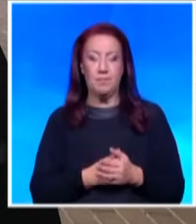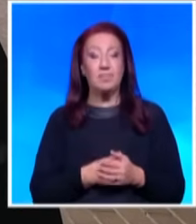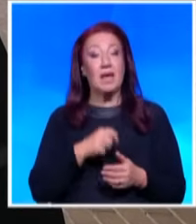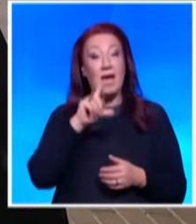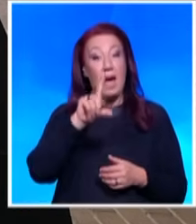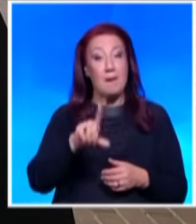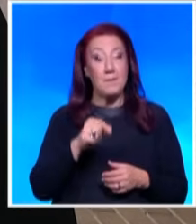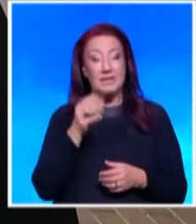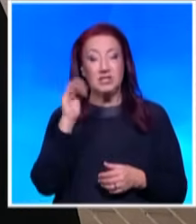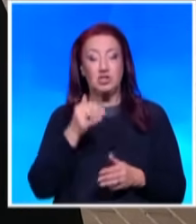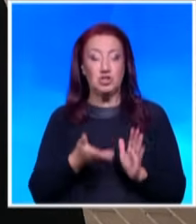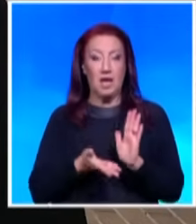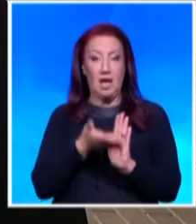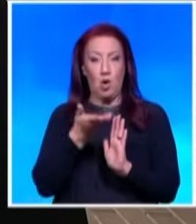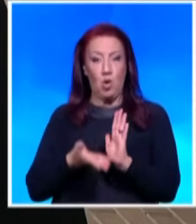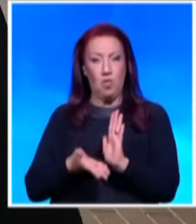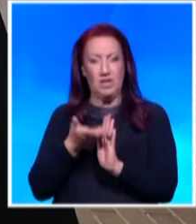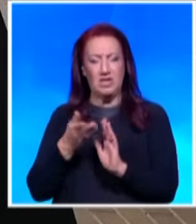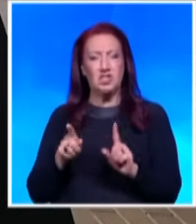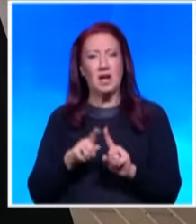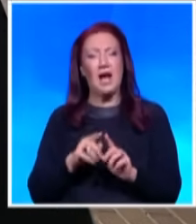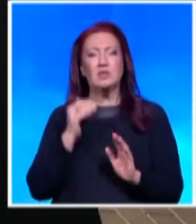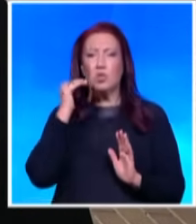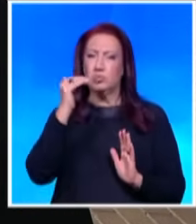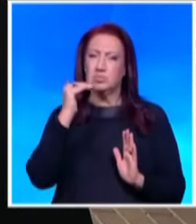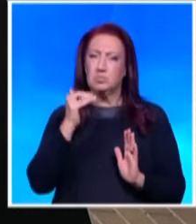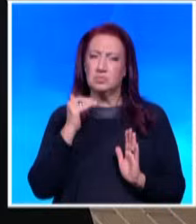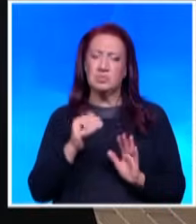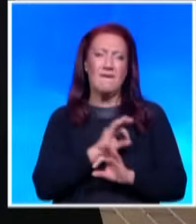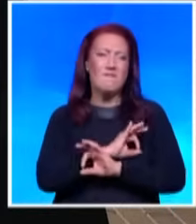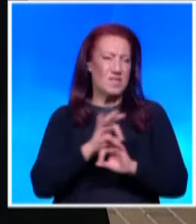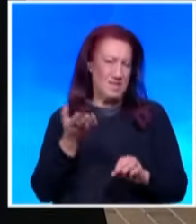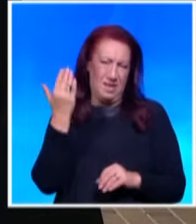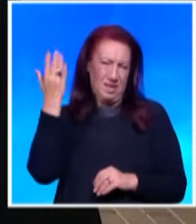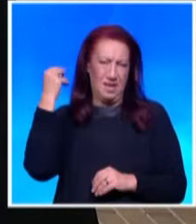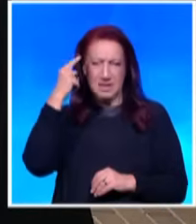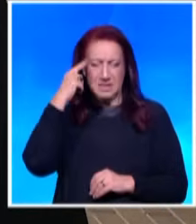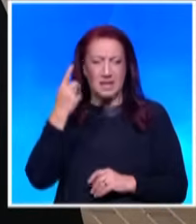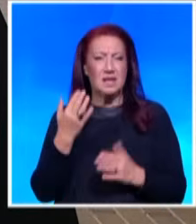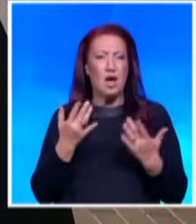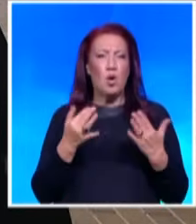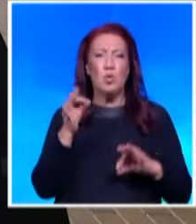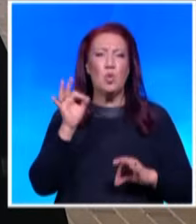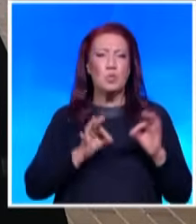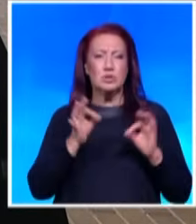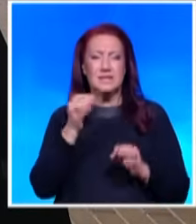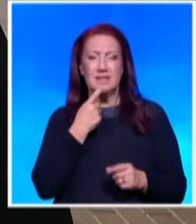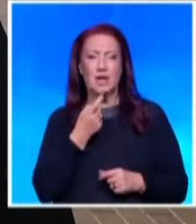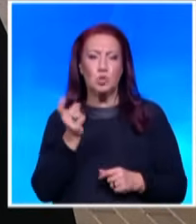с златното швейцарско правило, както се случва и до сега. Какъв е процентът изчислен за до година?